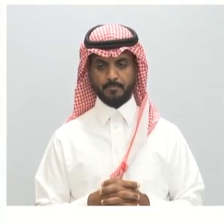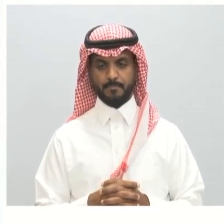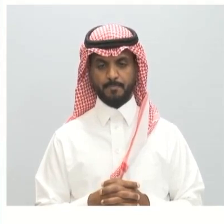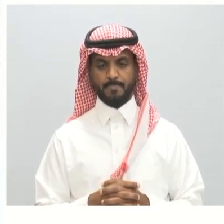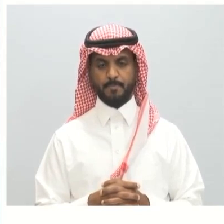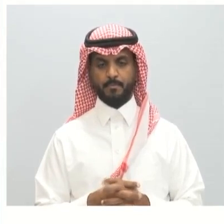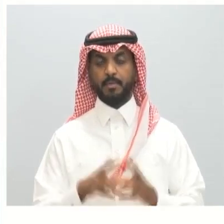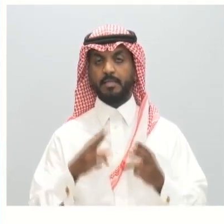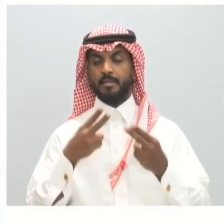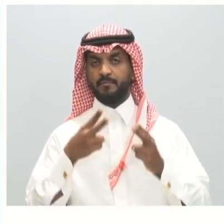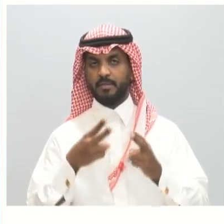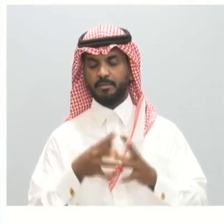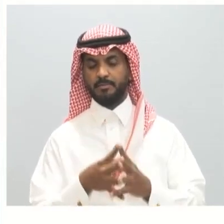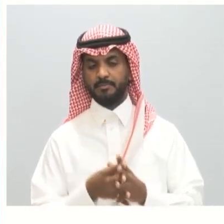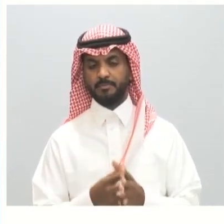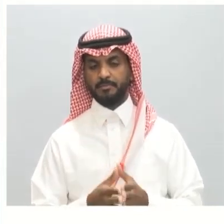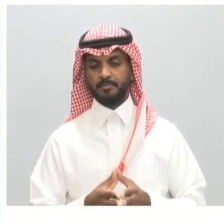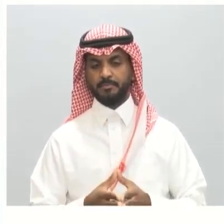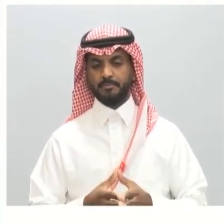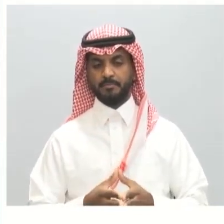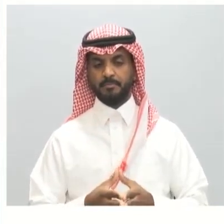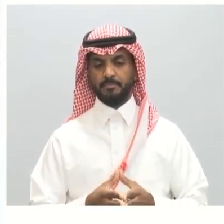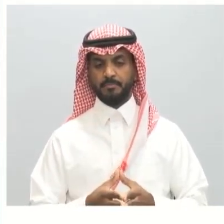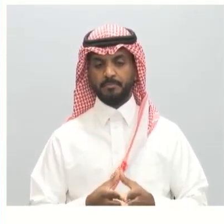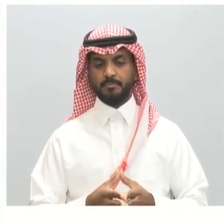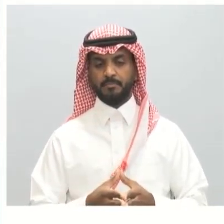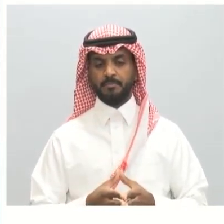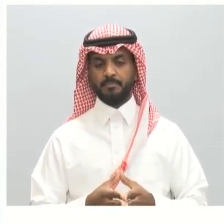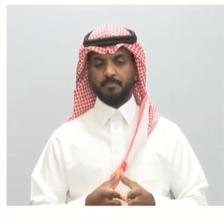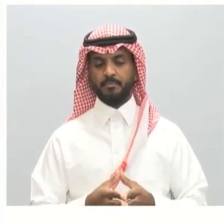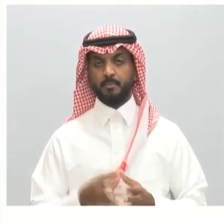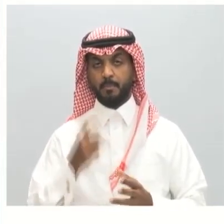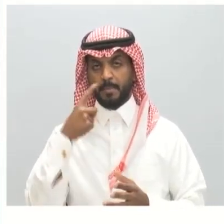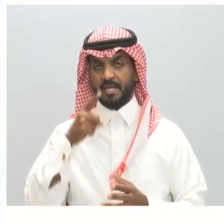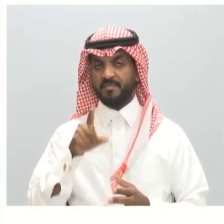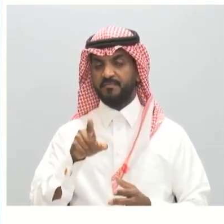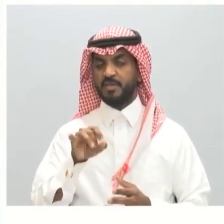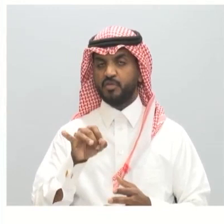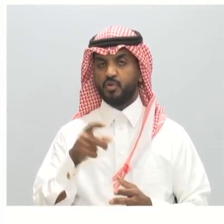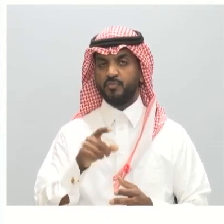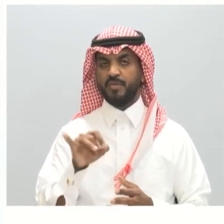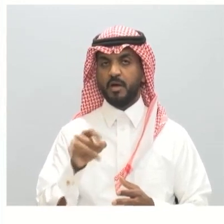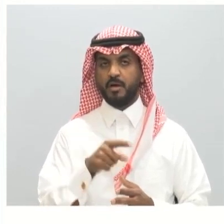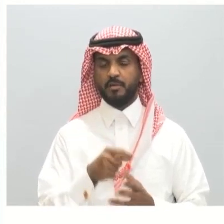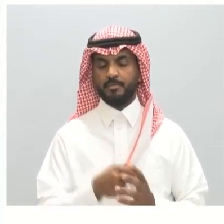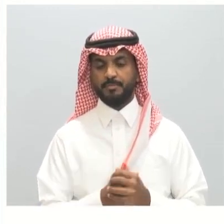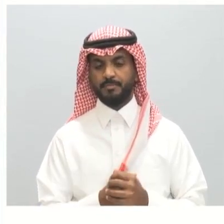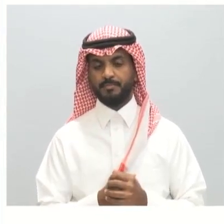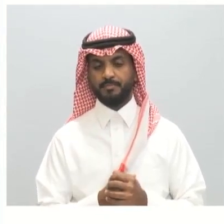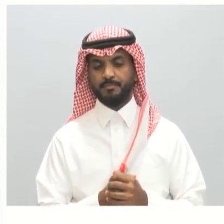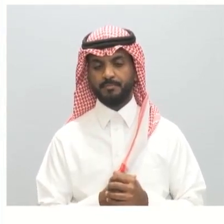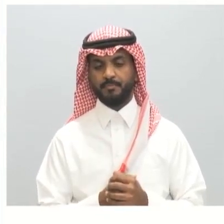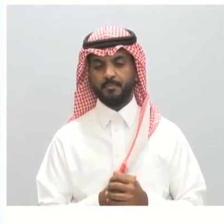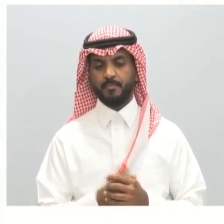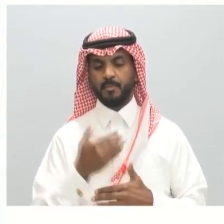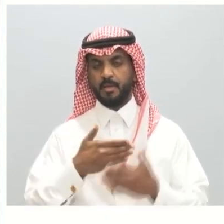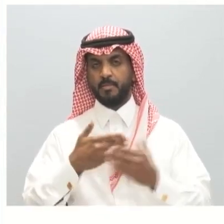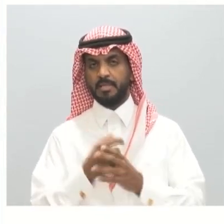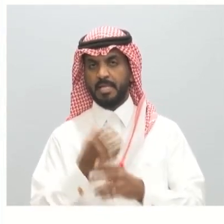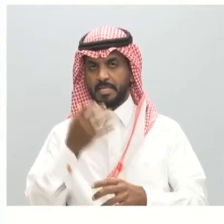بعد فتح بئ فيكس كود في ار لاحظ وجود لبنه